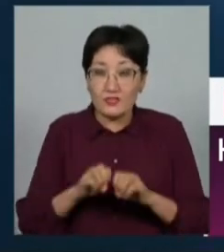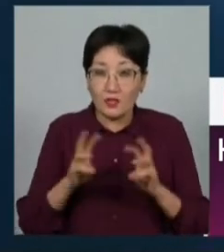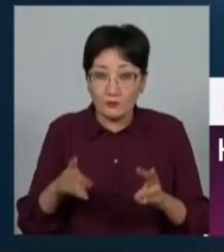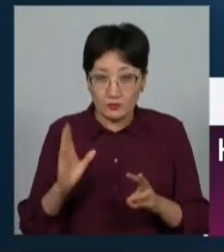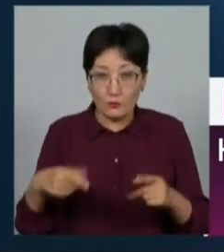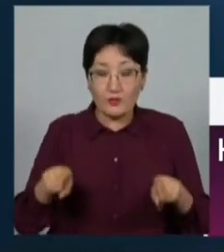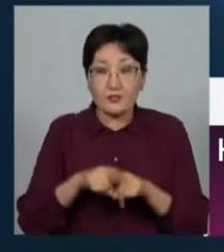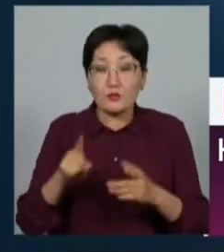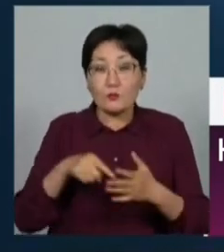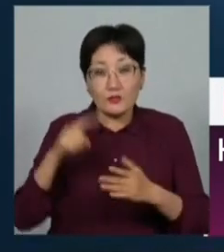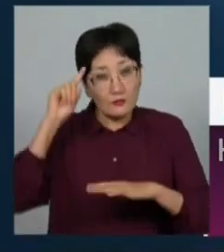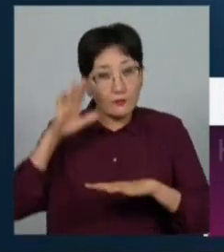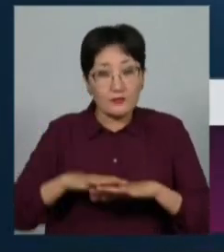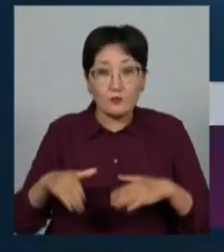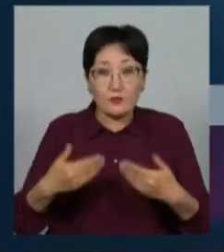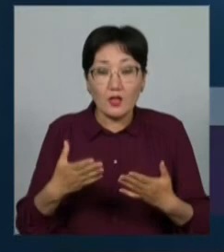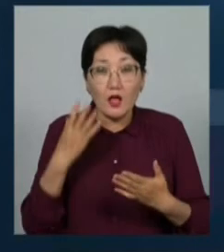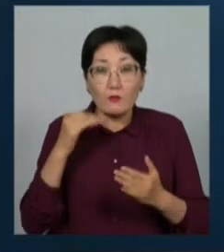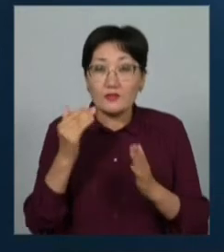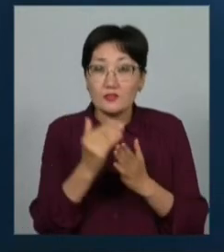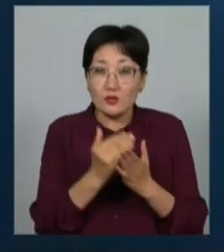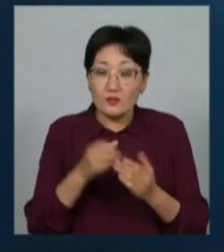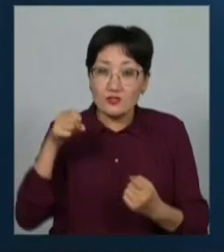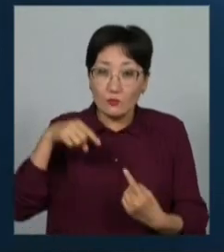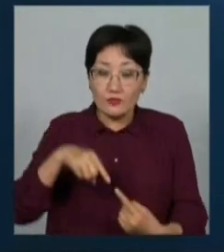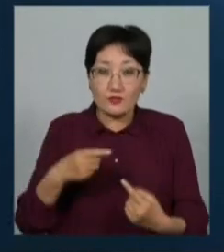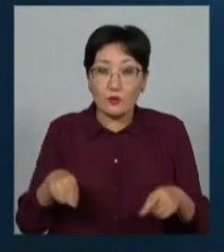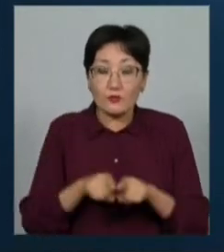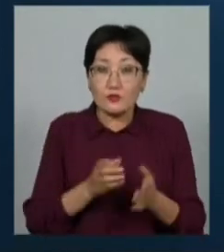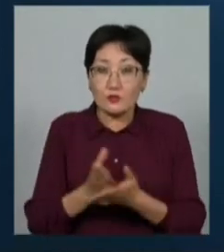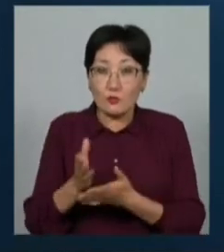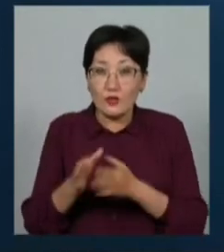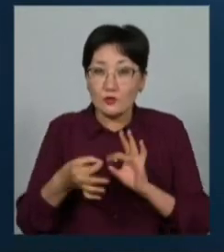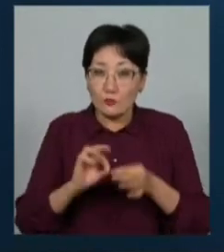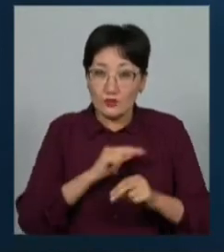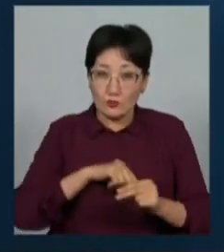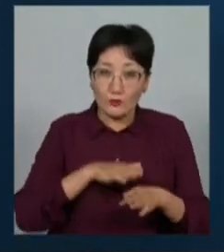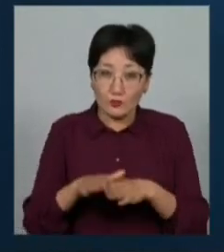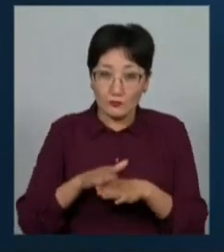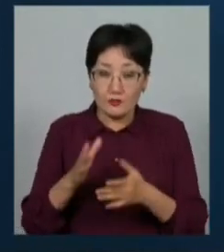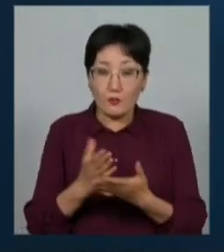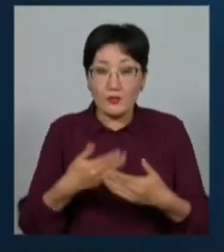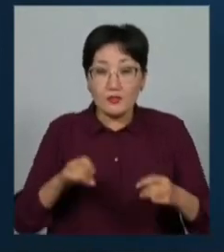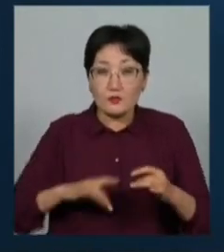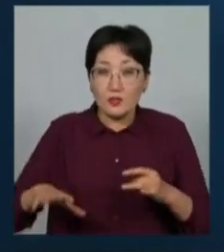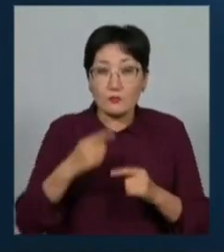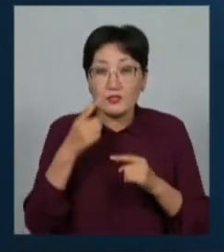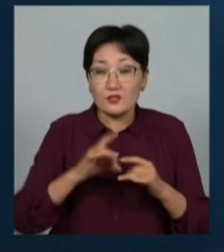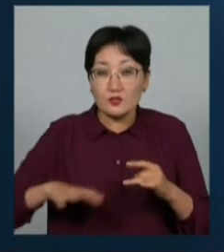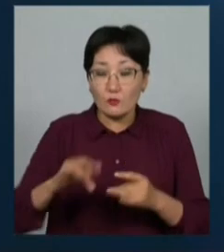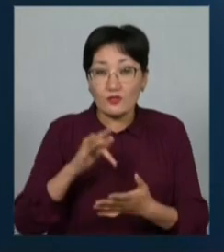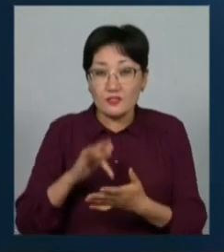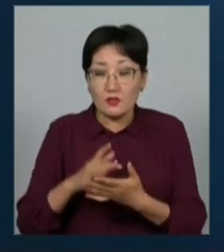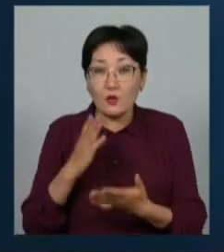қамтылады. Осылайша қала әкімі ұсынған Алматы шетсіз қала тұжырымдамасына сәйкес бұл бағытта тыңғылықты жұмыстар жасалып жатыр. Біз ауданның шет аумақта не